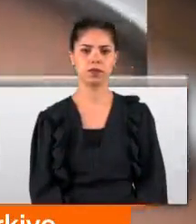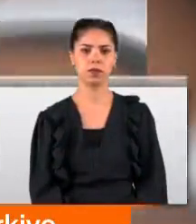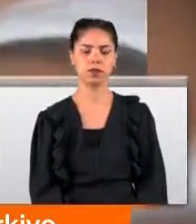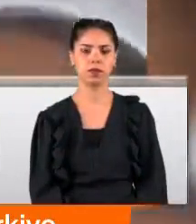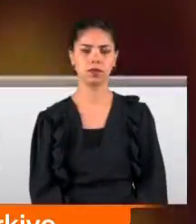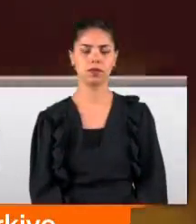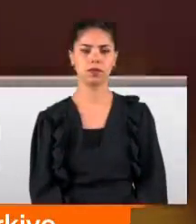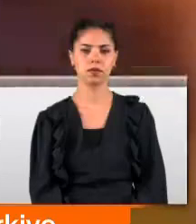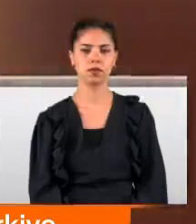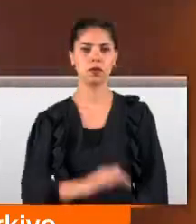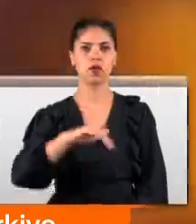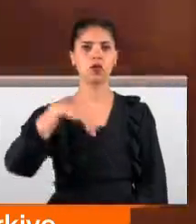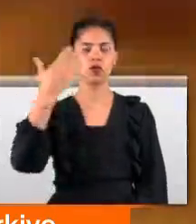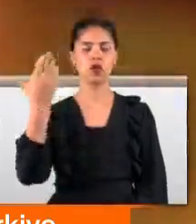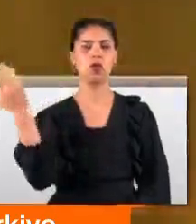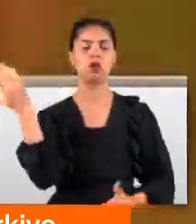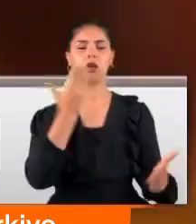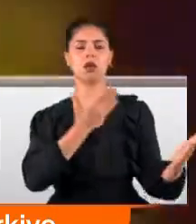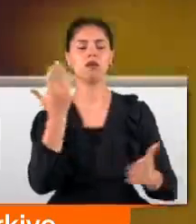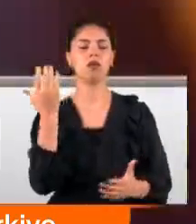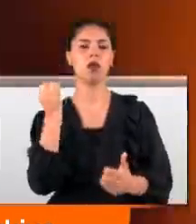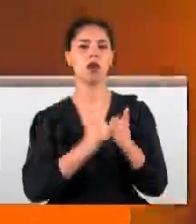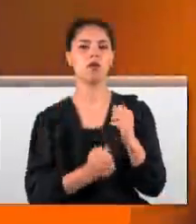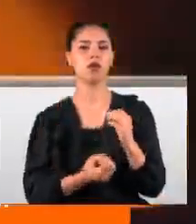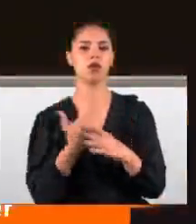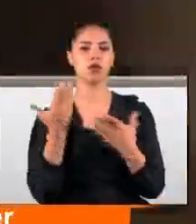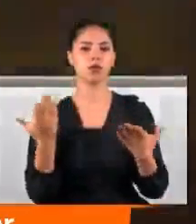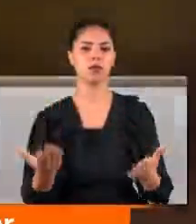bir süre sonra işin içine şiddet girdi